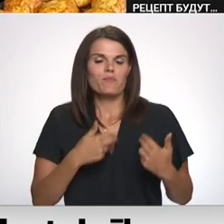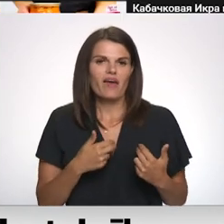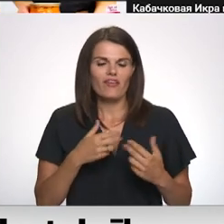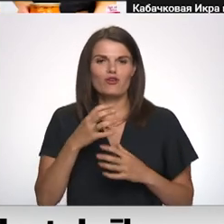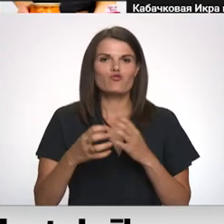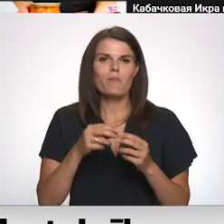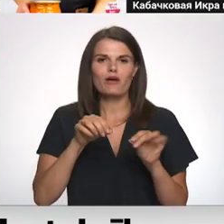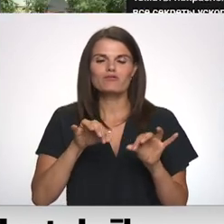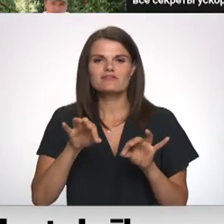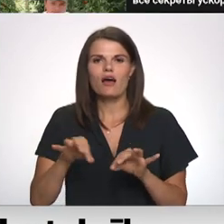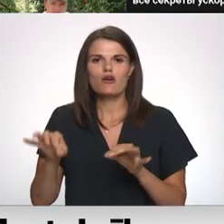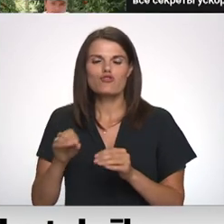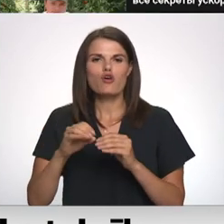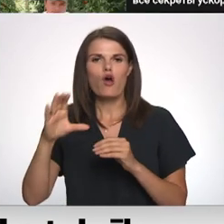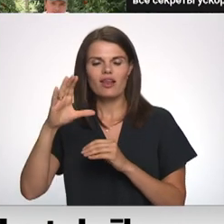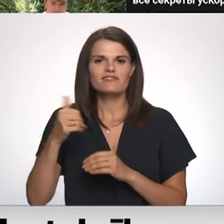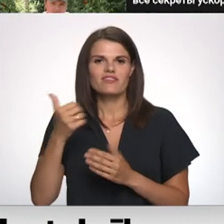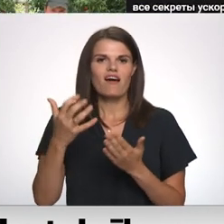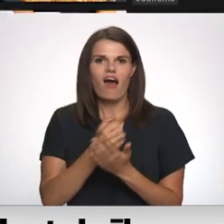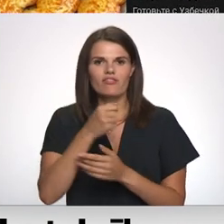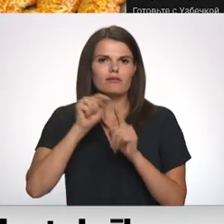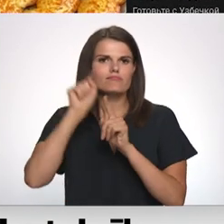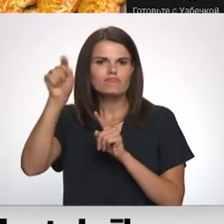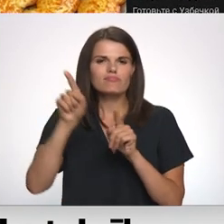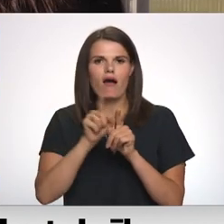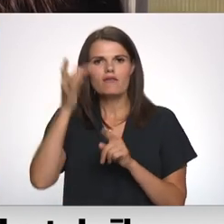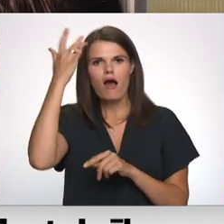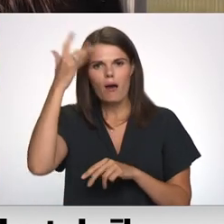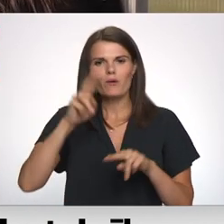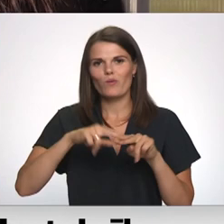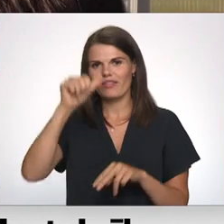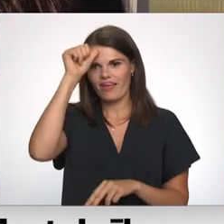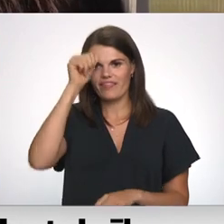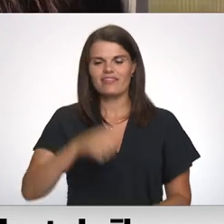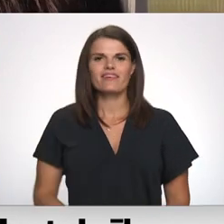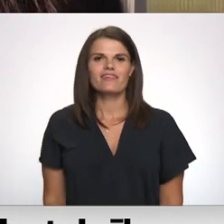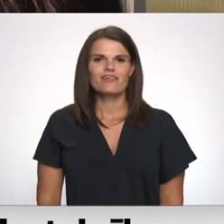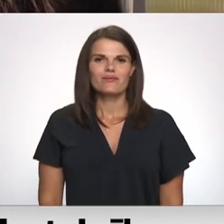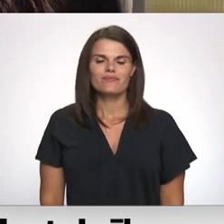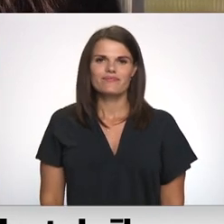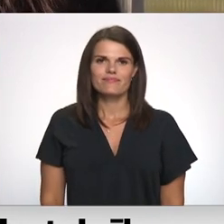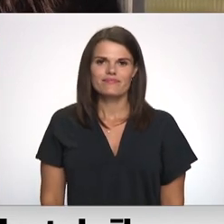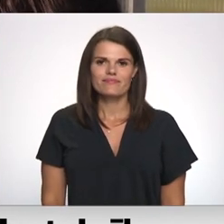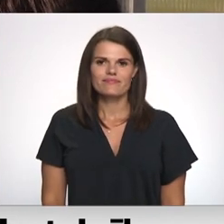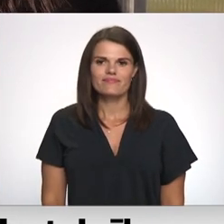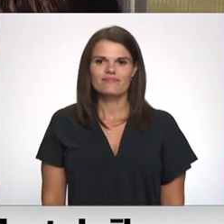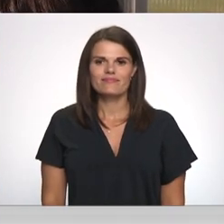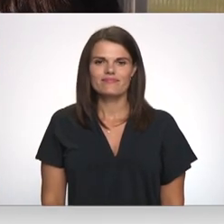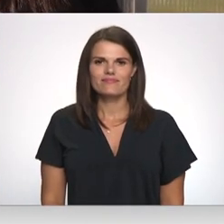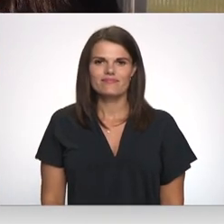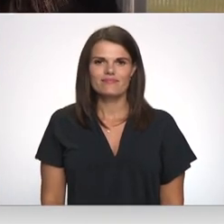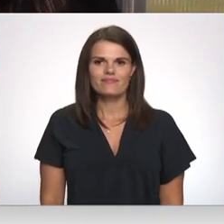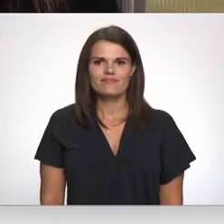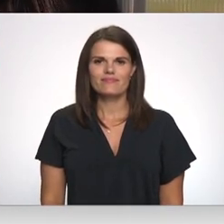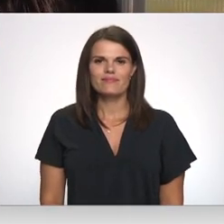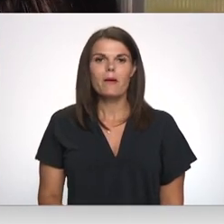sēklu kolekcionārus viņa atradusi arī Amerikā un Indijā. Pārsteigums, protams, bija, un